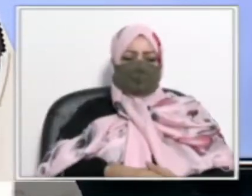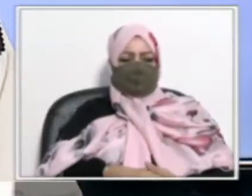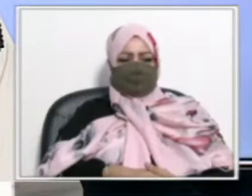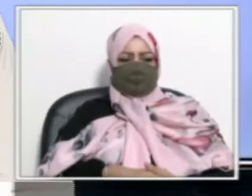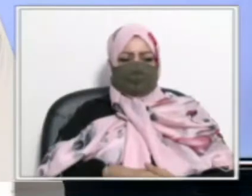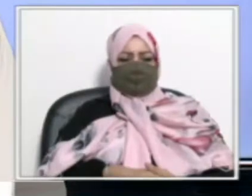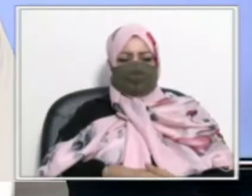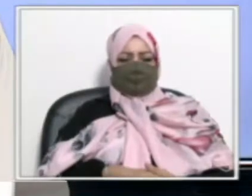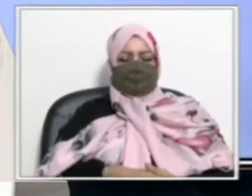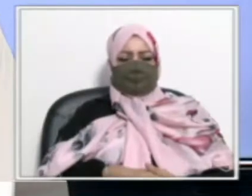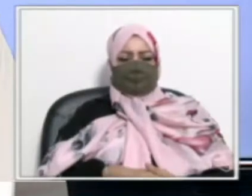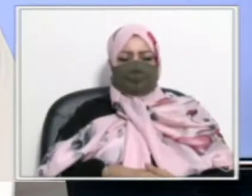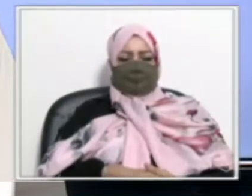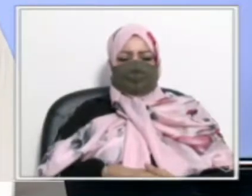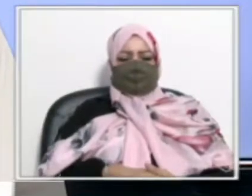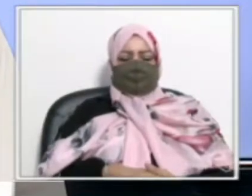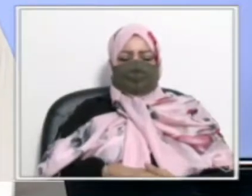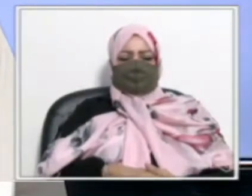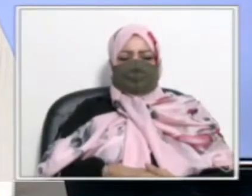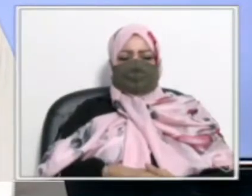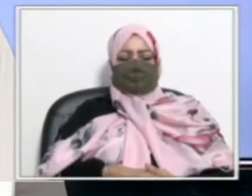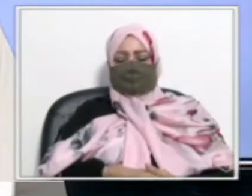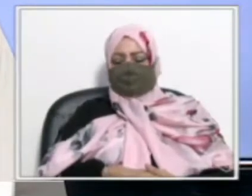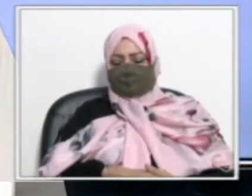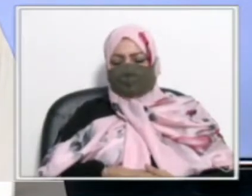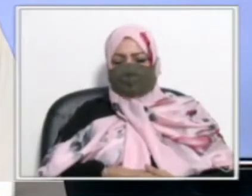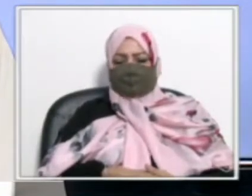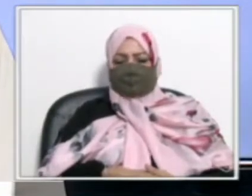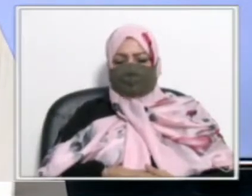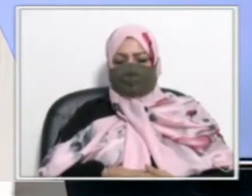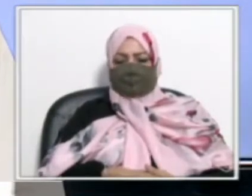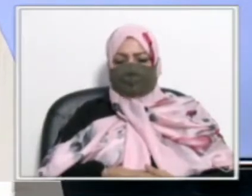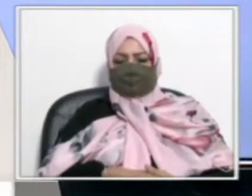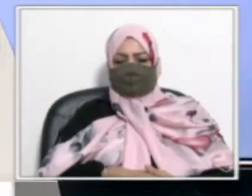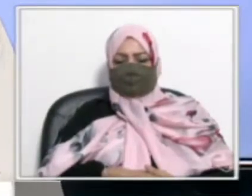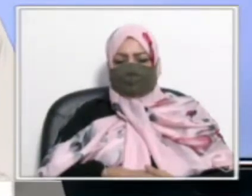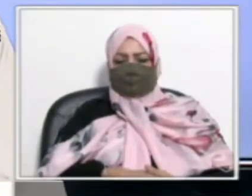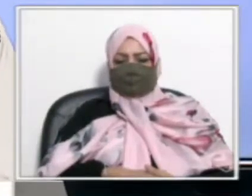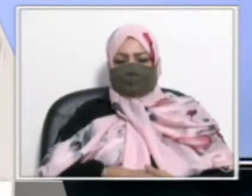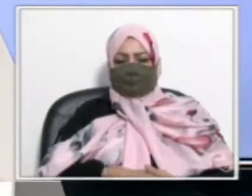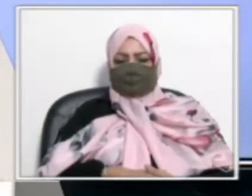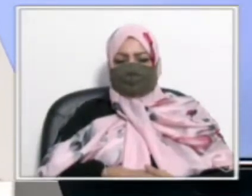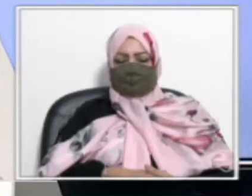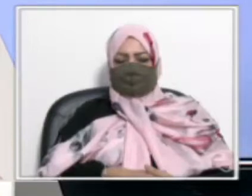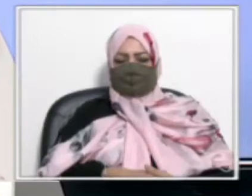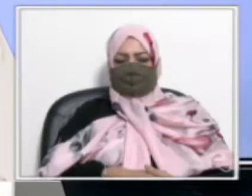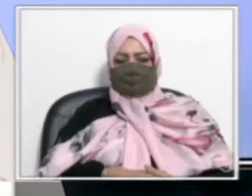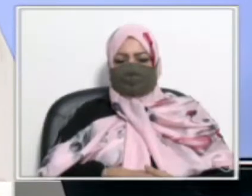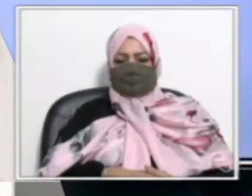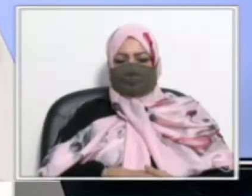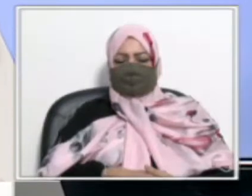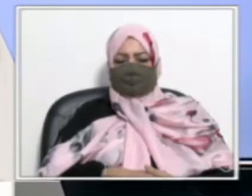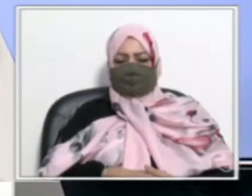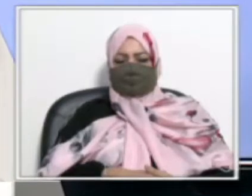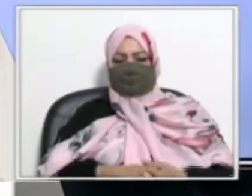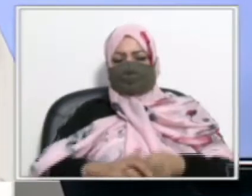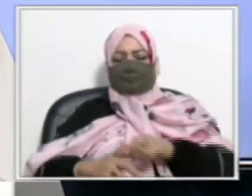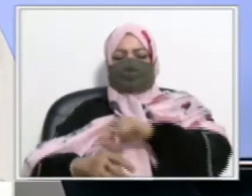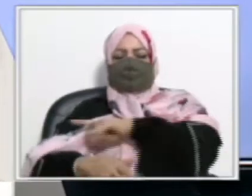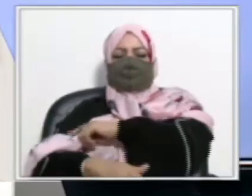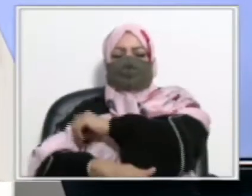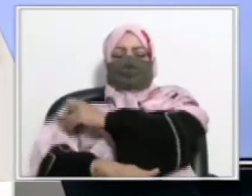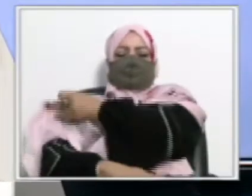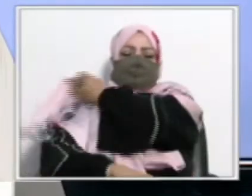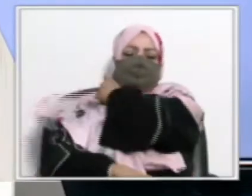ثم يسأل الأخ عبد الله من طبرق، يقول صمت علي 10 أيام من شهر رمضان قبل